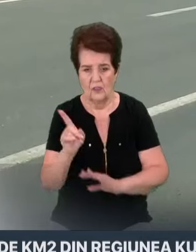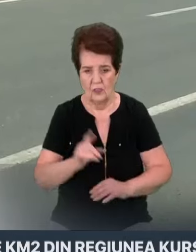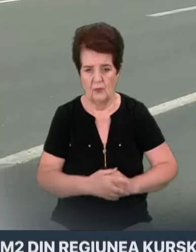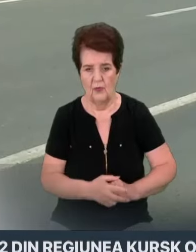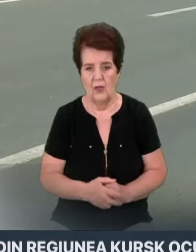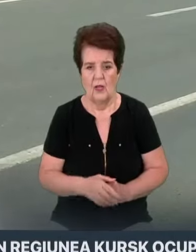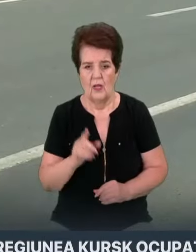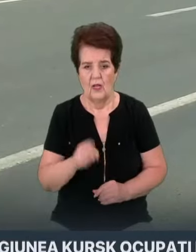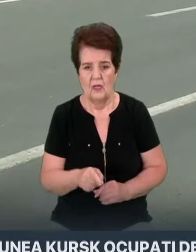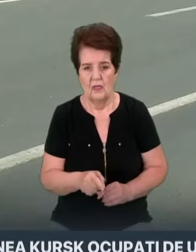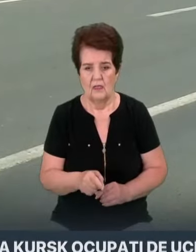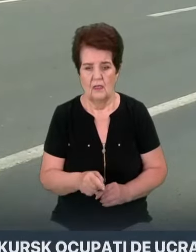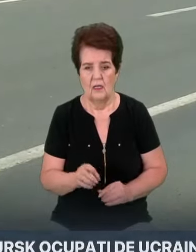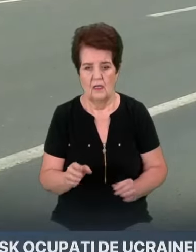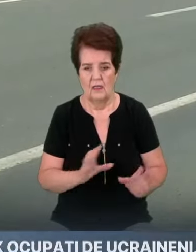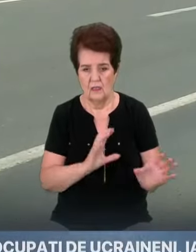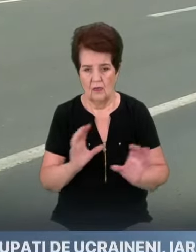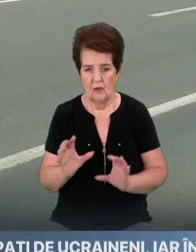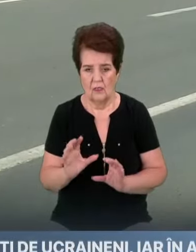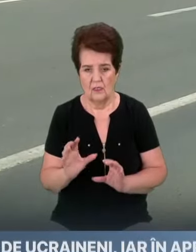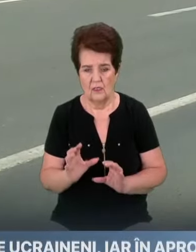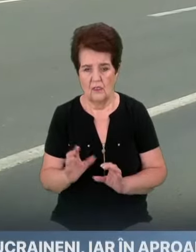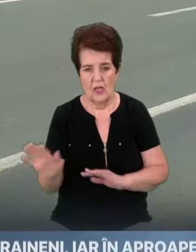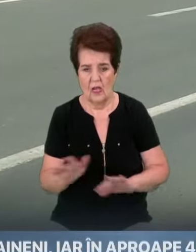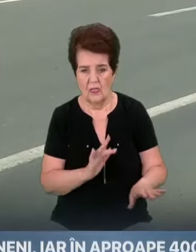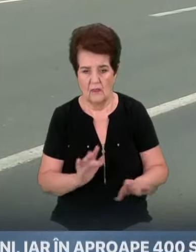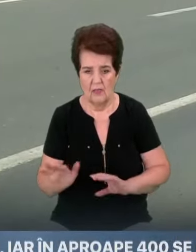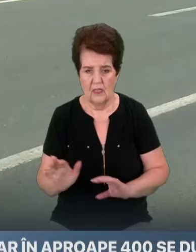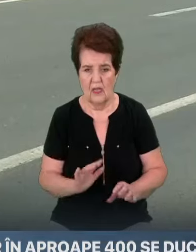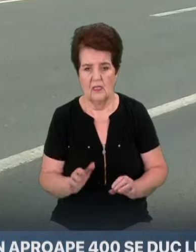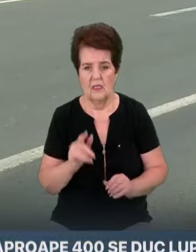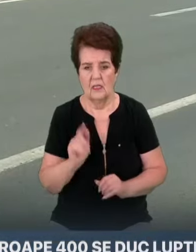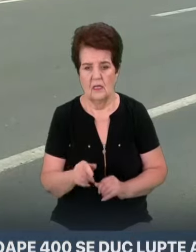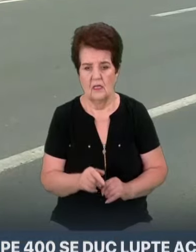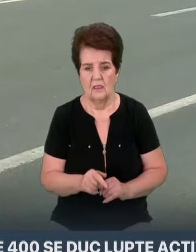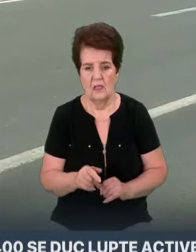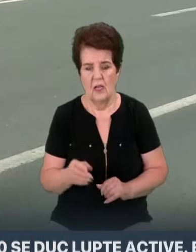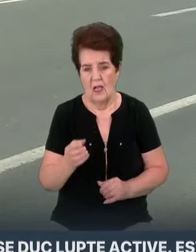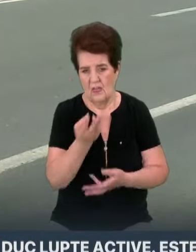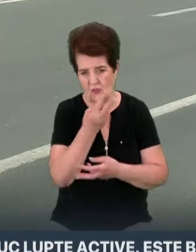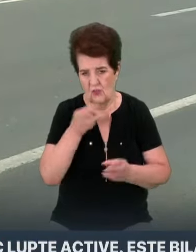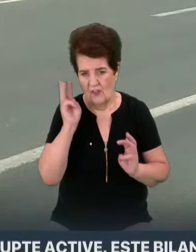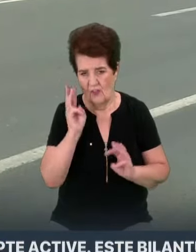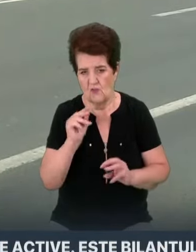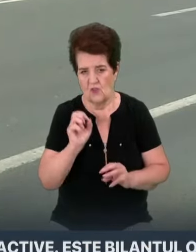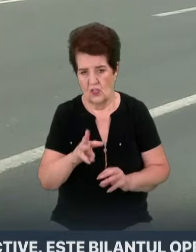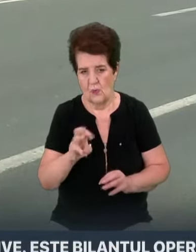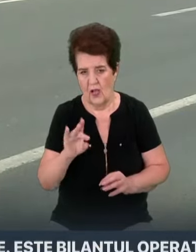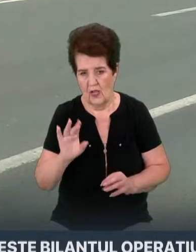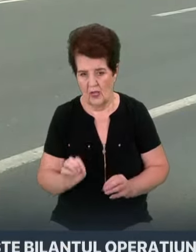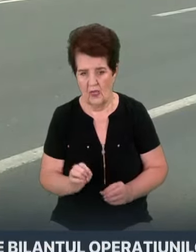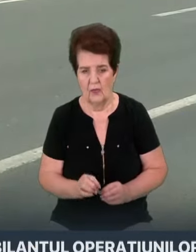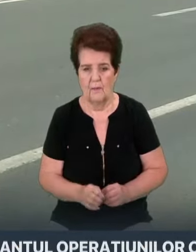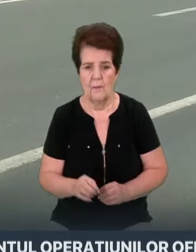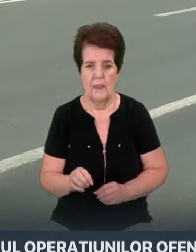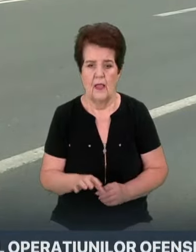la monumentul Maica Îndurerată de la Complexul Memorial Eternitate și la monumentul domnitorului Ștefan cel Mare și Sfânt. Seara va culmina cu un concert